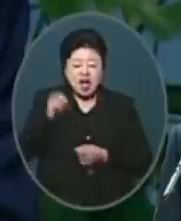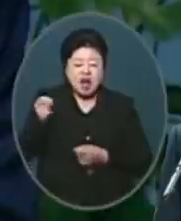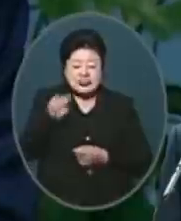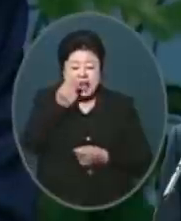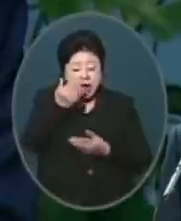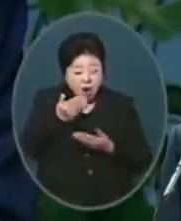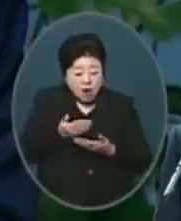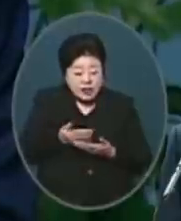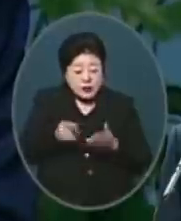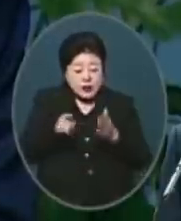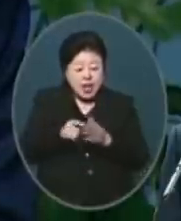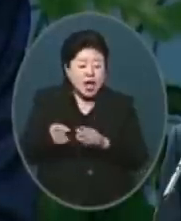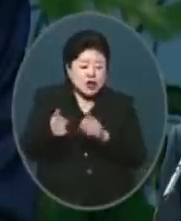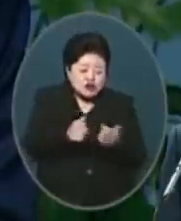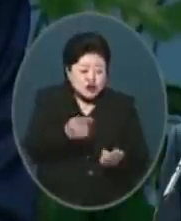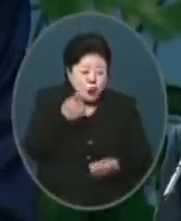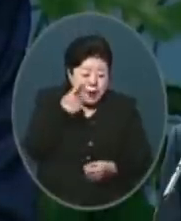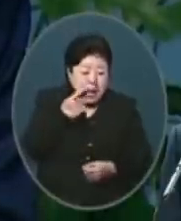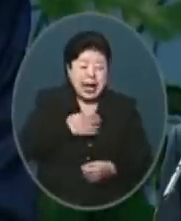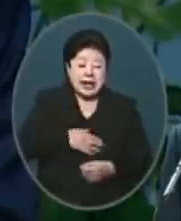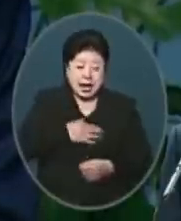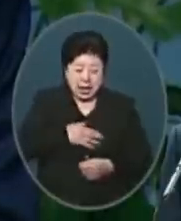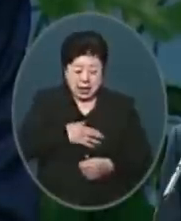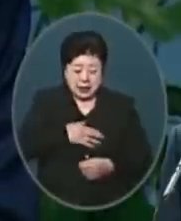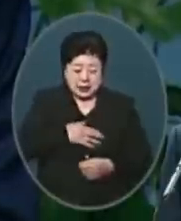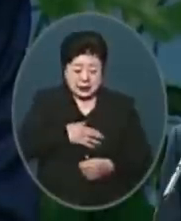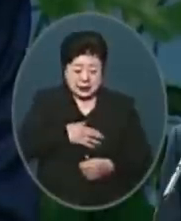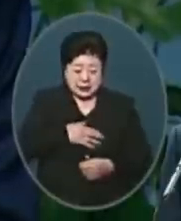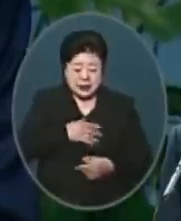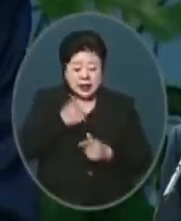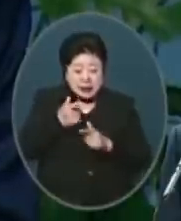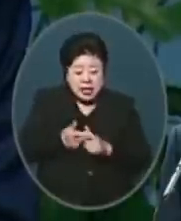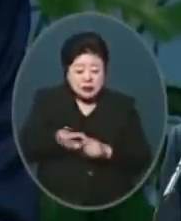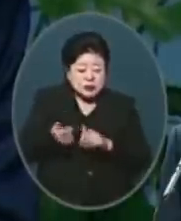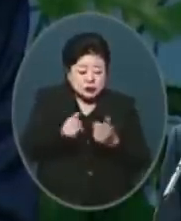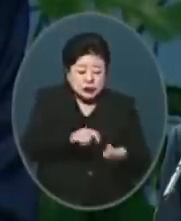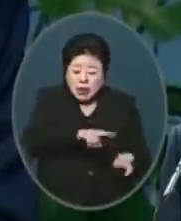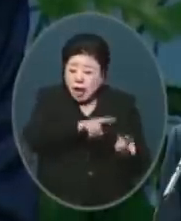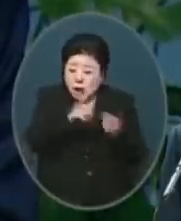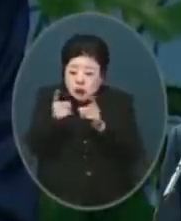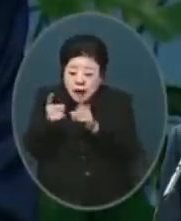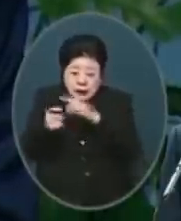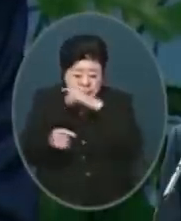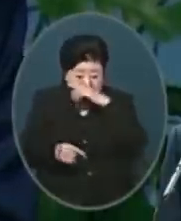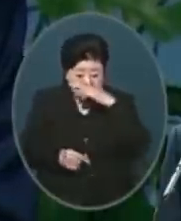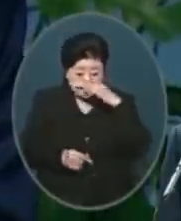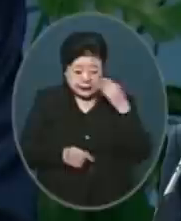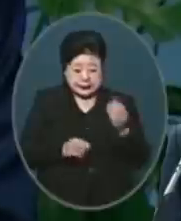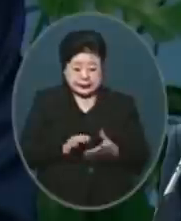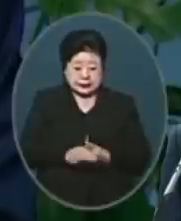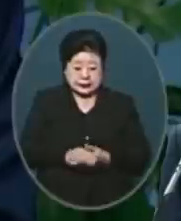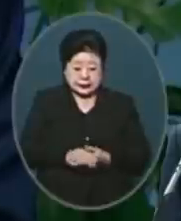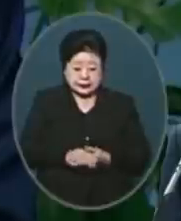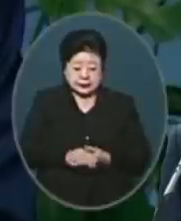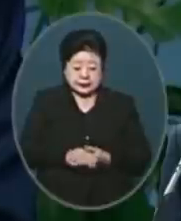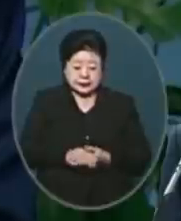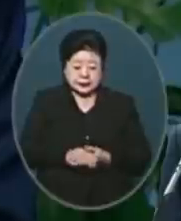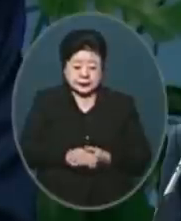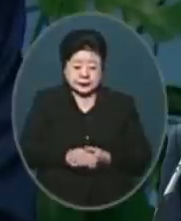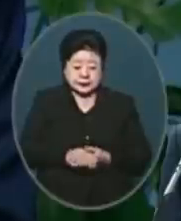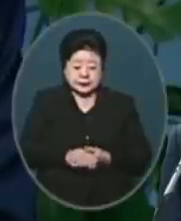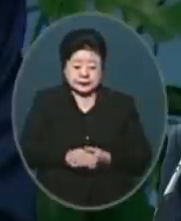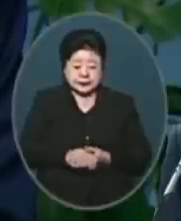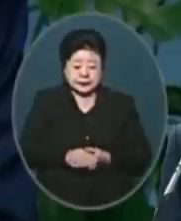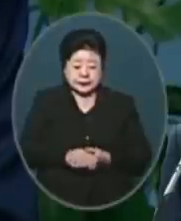영생을 얻는다니까 죽어봐야 알지요. 예수님이 죽었다가 부활하신 거 보니까 영생을 주시는 것이다.